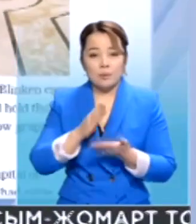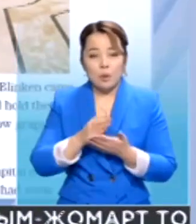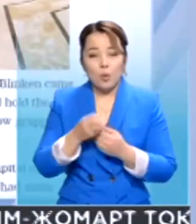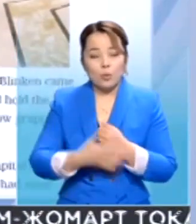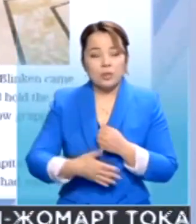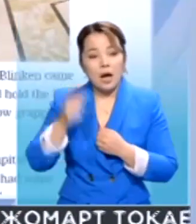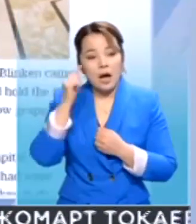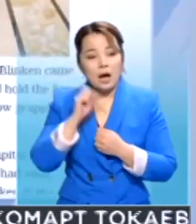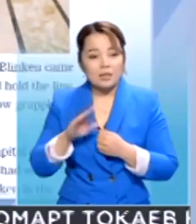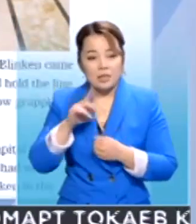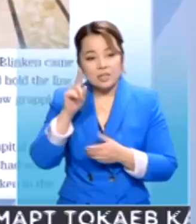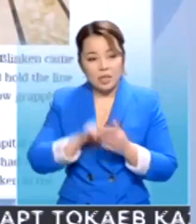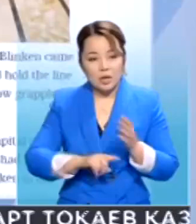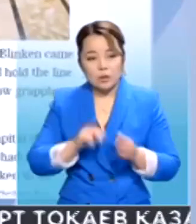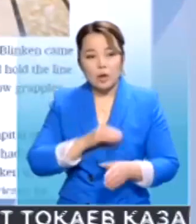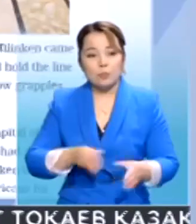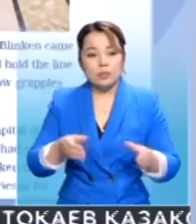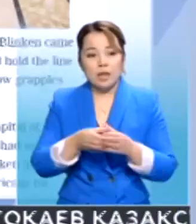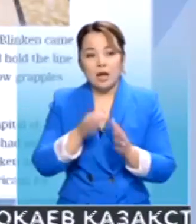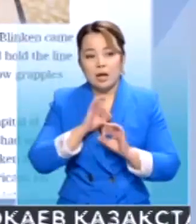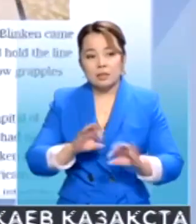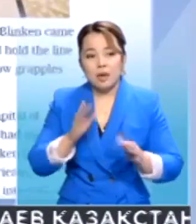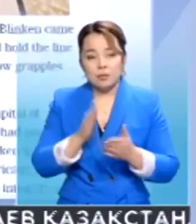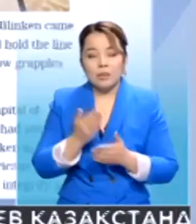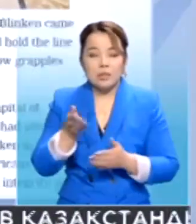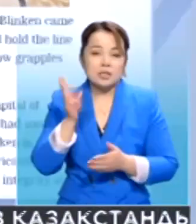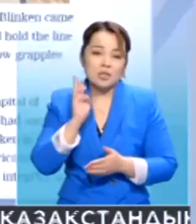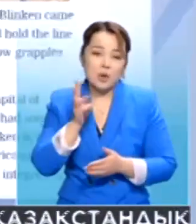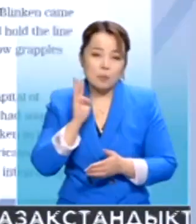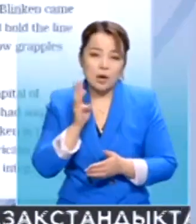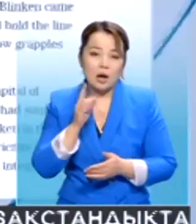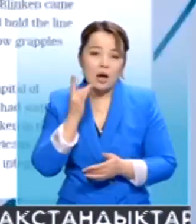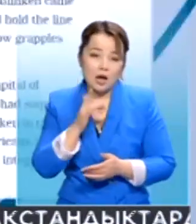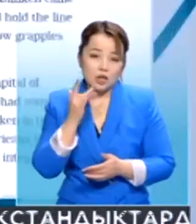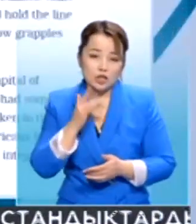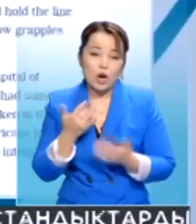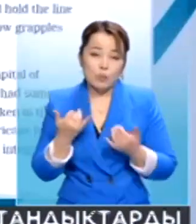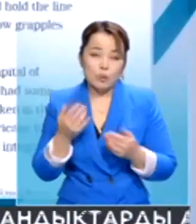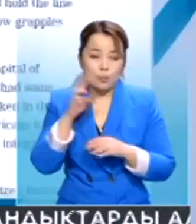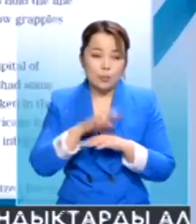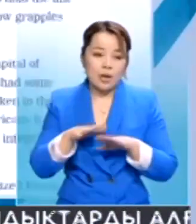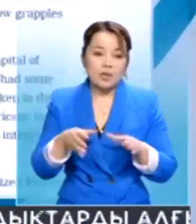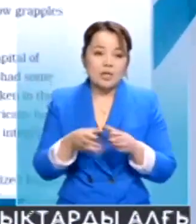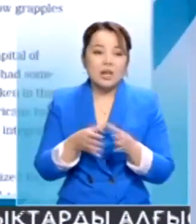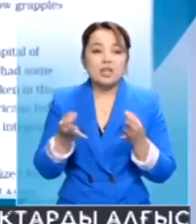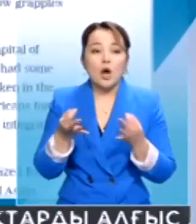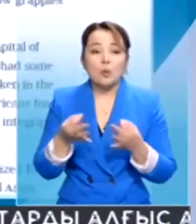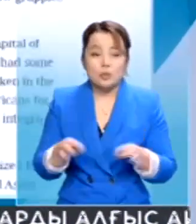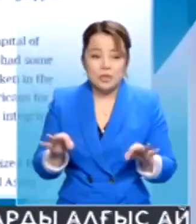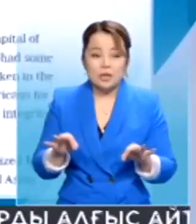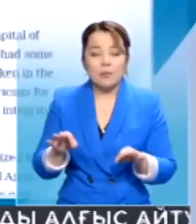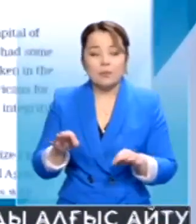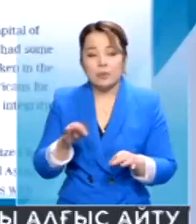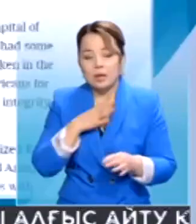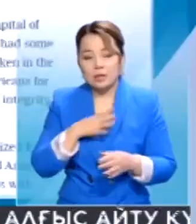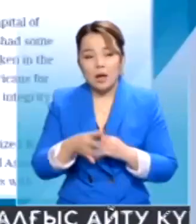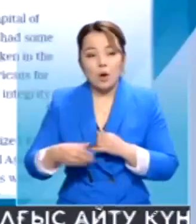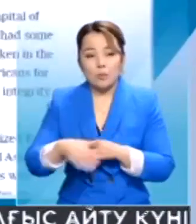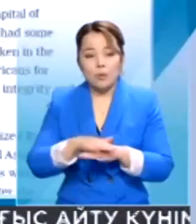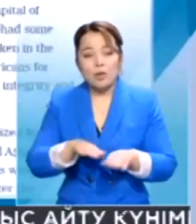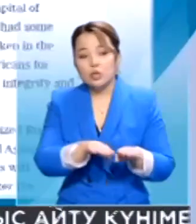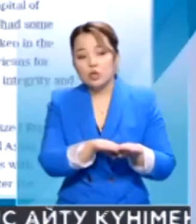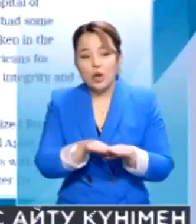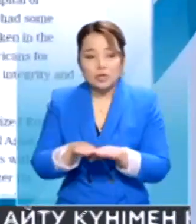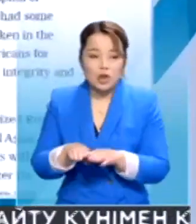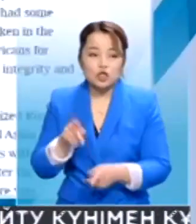елдерінің сенімді серіктесі екенін мәлімдеді. Бұған қоса дипломаттың ақыш бұл мемлекеттердің тәуелсіздігін, егемендігі мен аумақтық